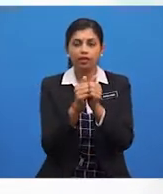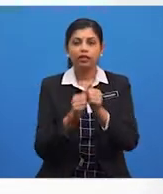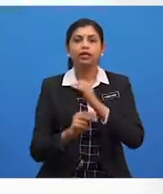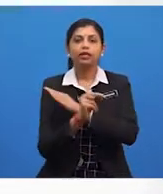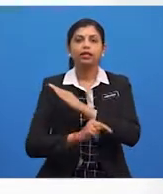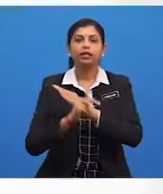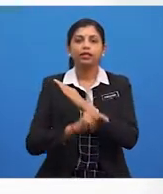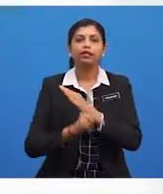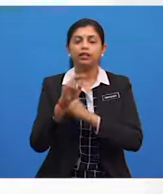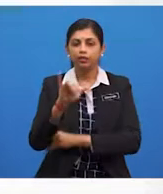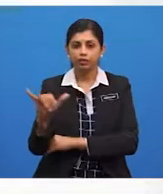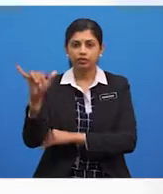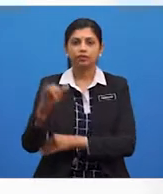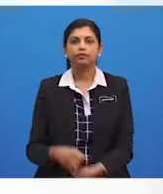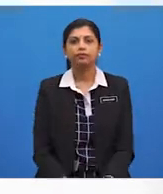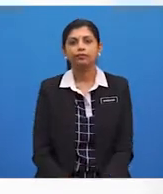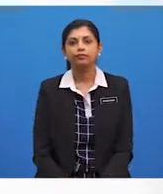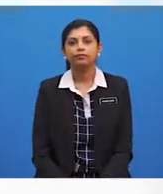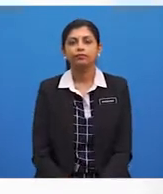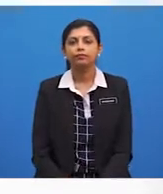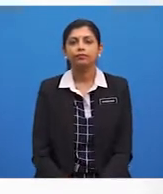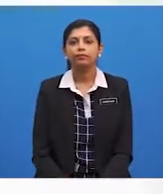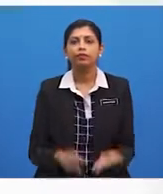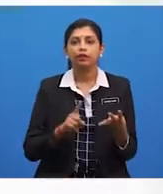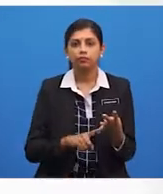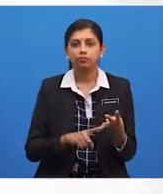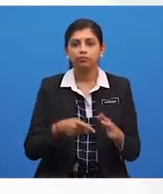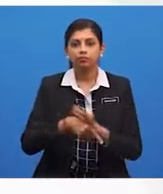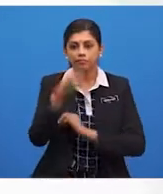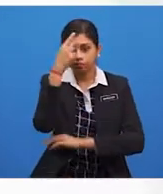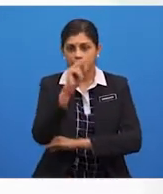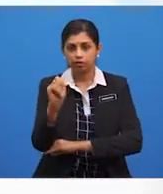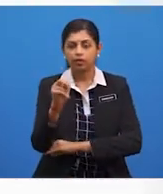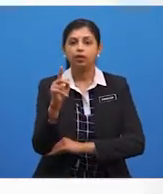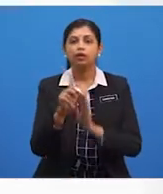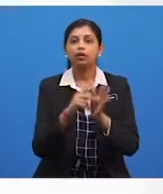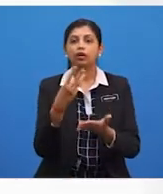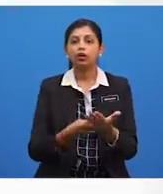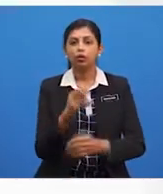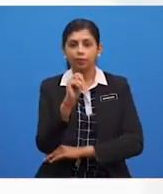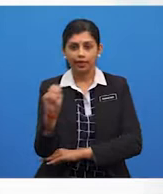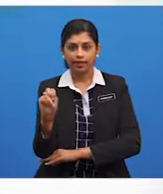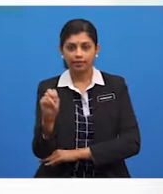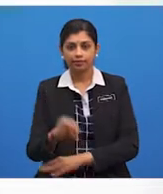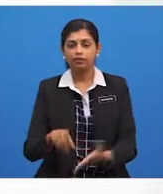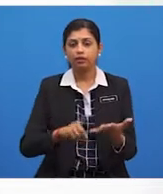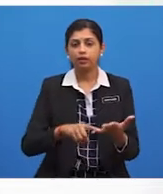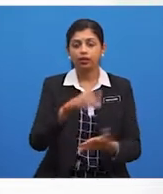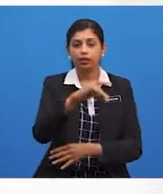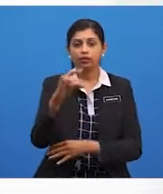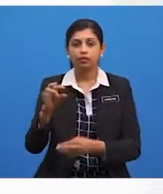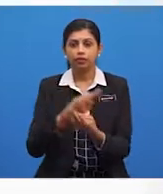Persekutuan dengan negeri-negerinya. Keempat, peruntukan kewangan. Kelima,